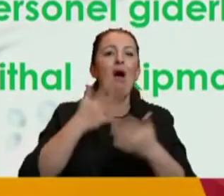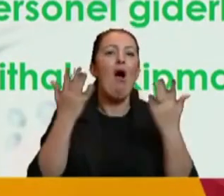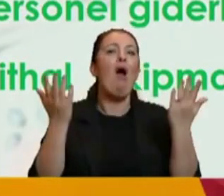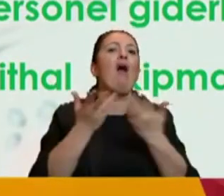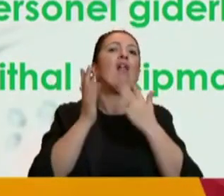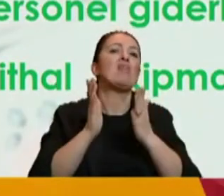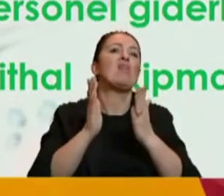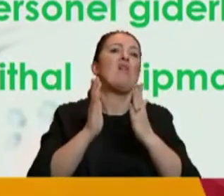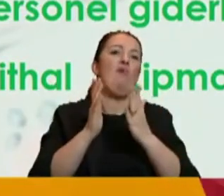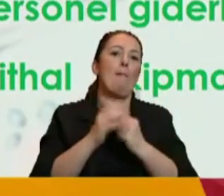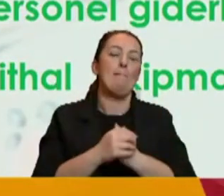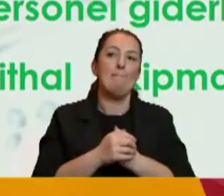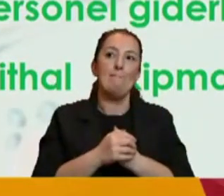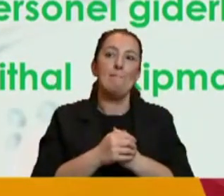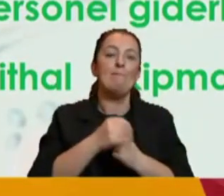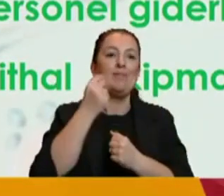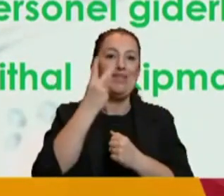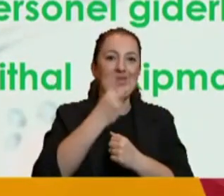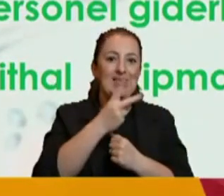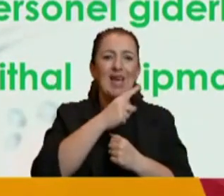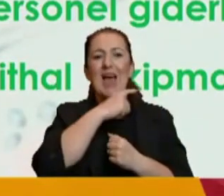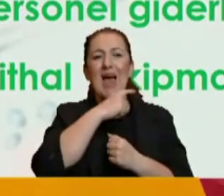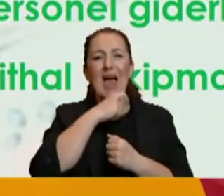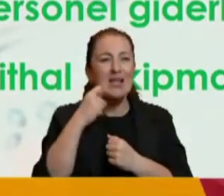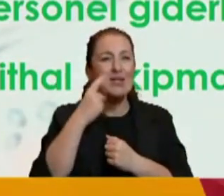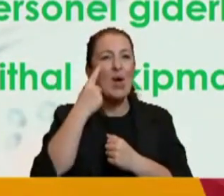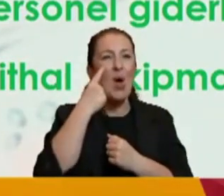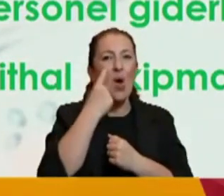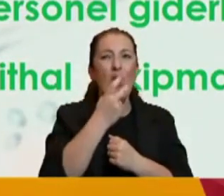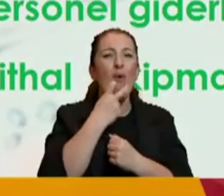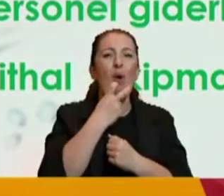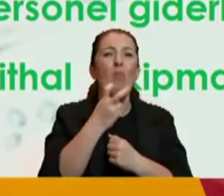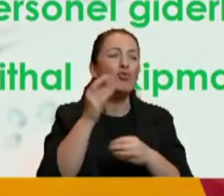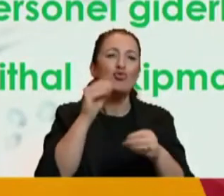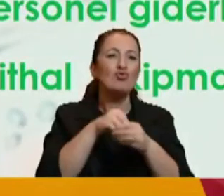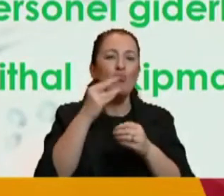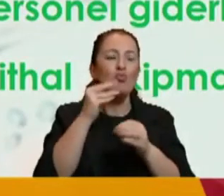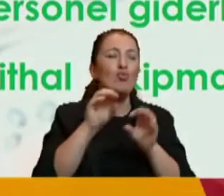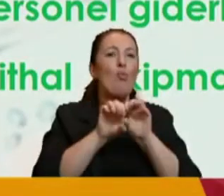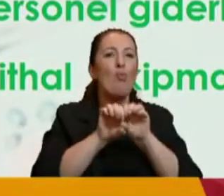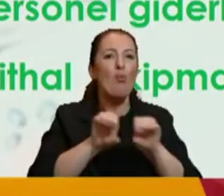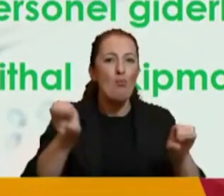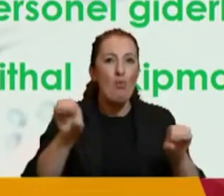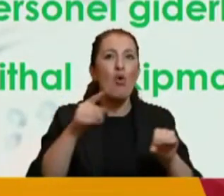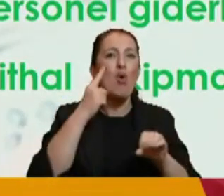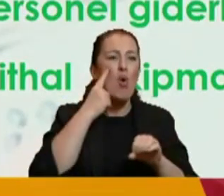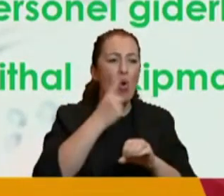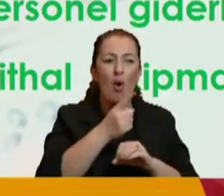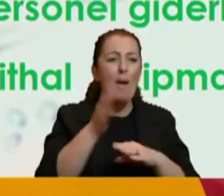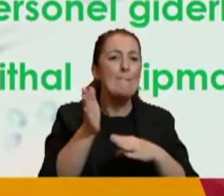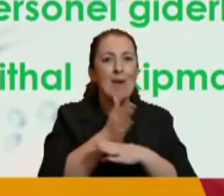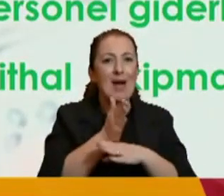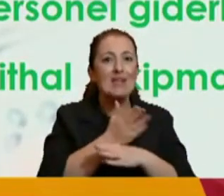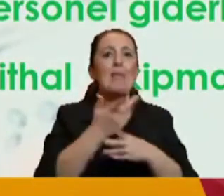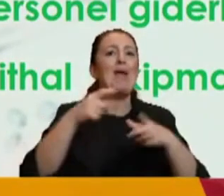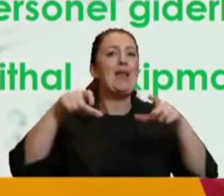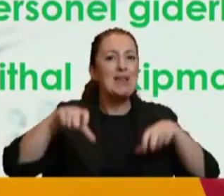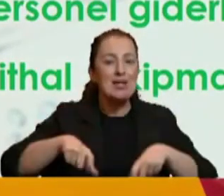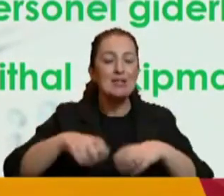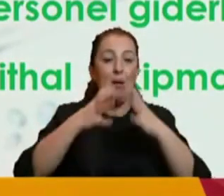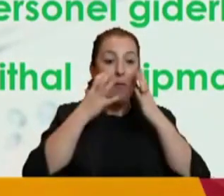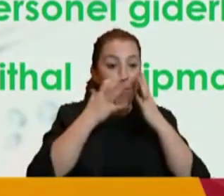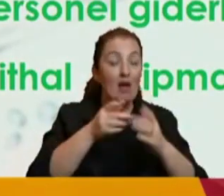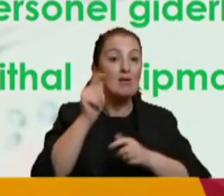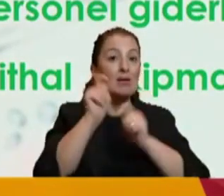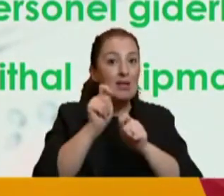ediyor İstanbul'un iki eskiyen ve ömrünü yitirmiş boru ekipman ve tesislerin bakım